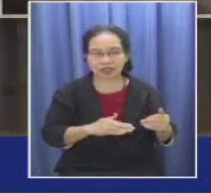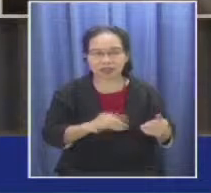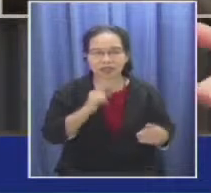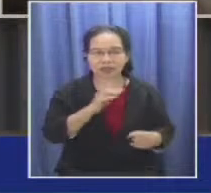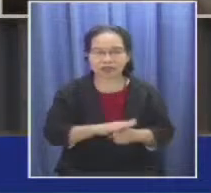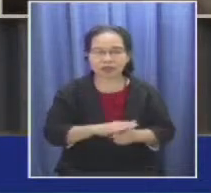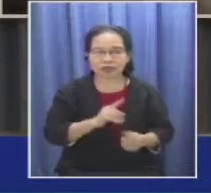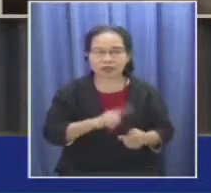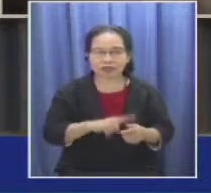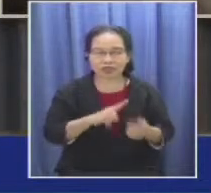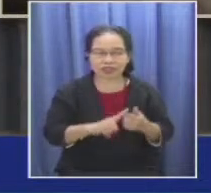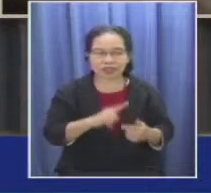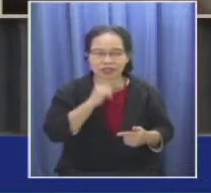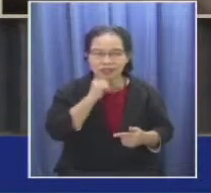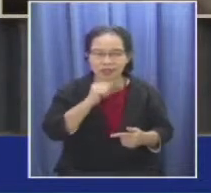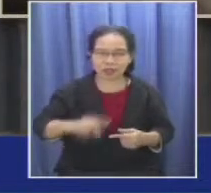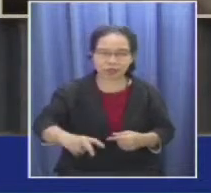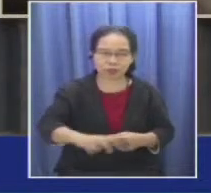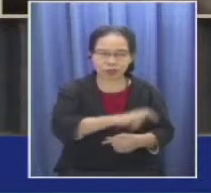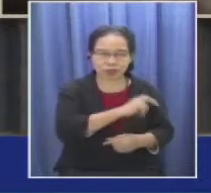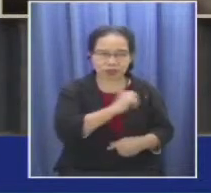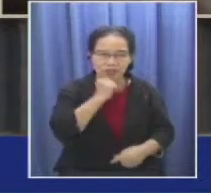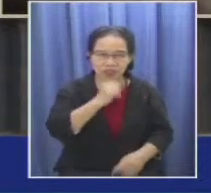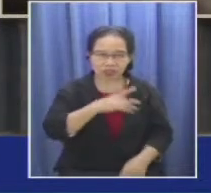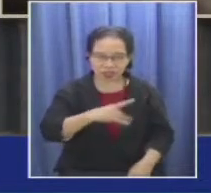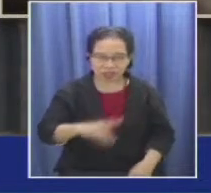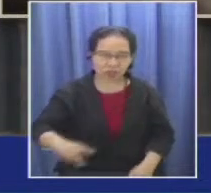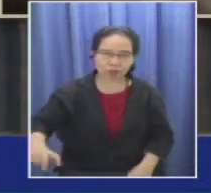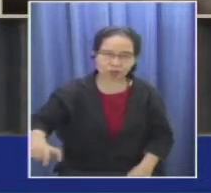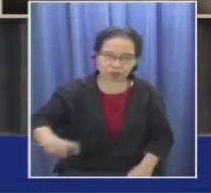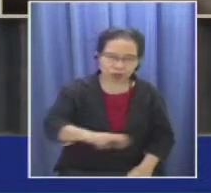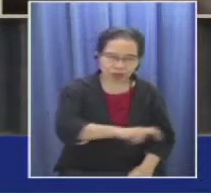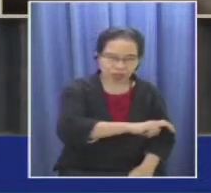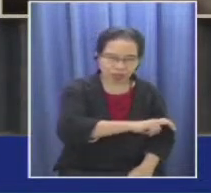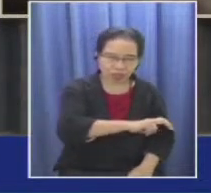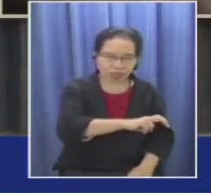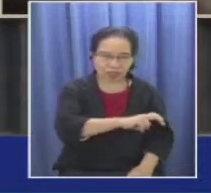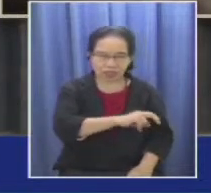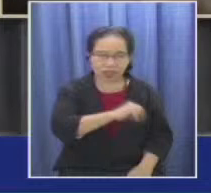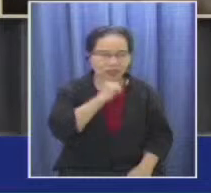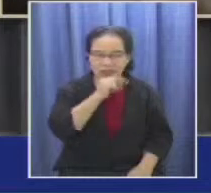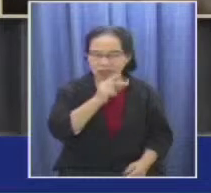so. Enu wahunu. Enu yese